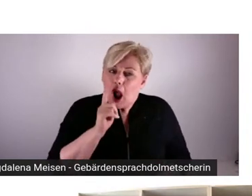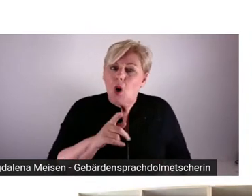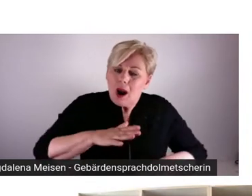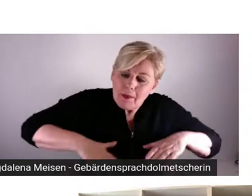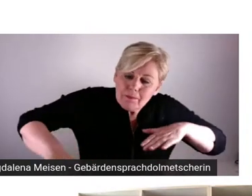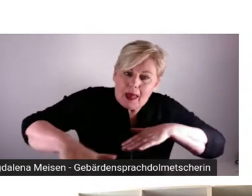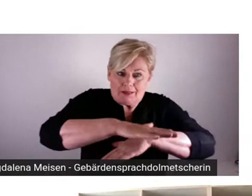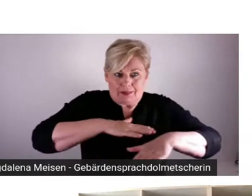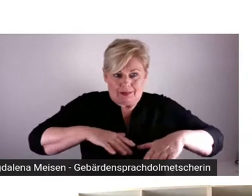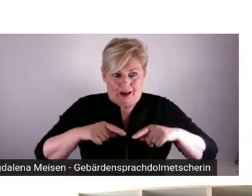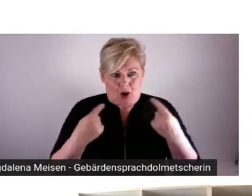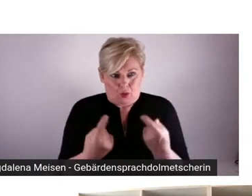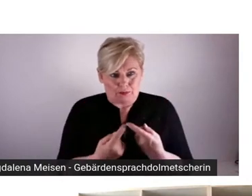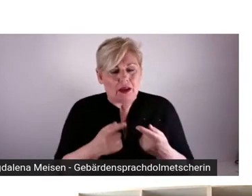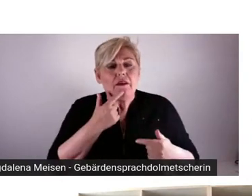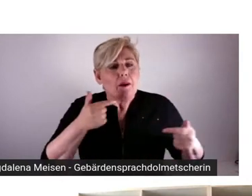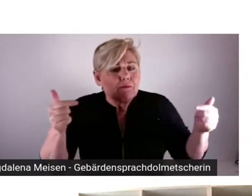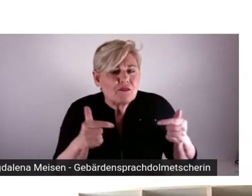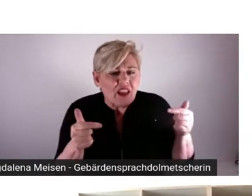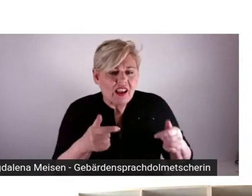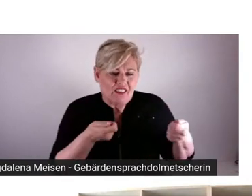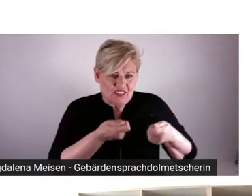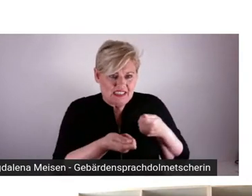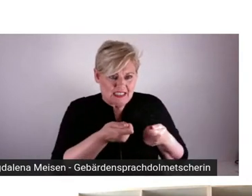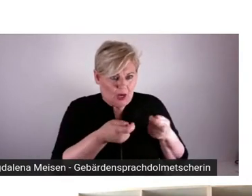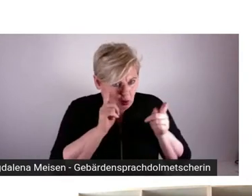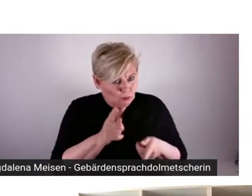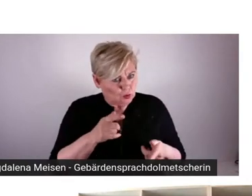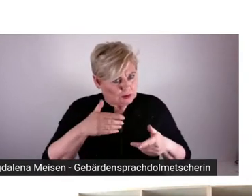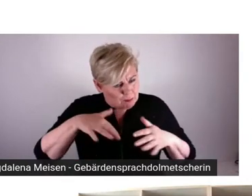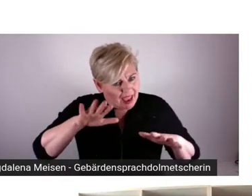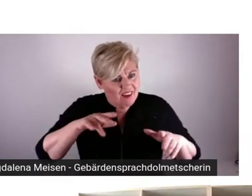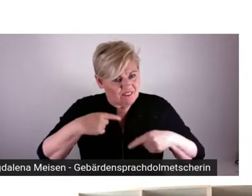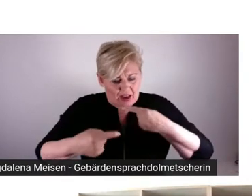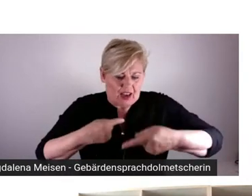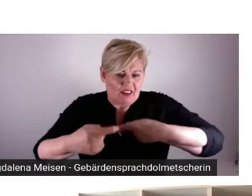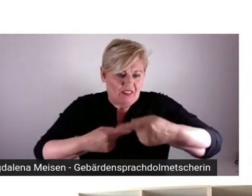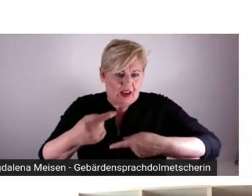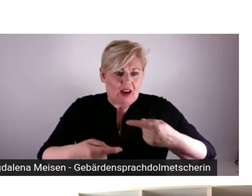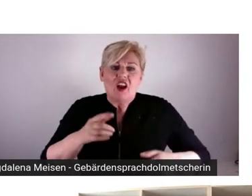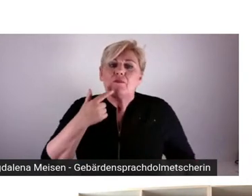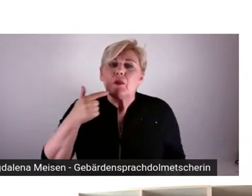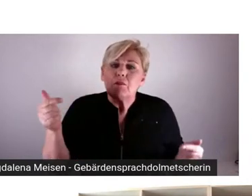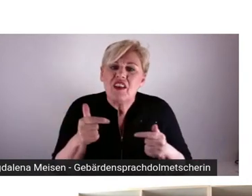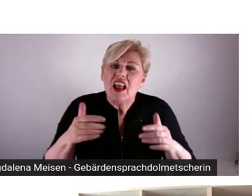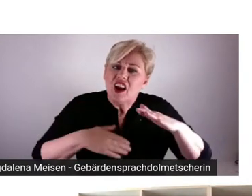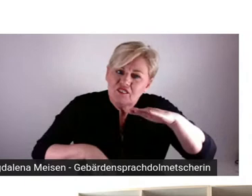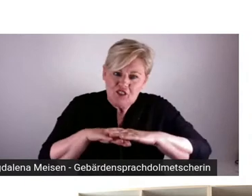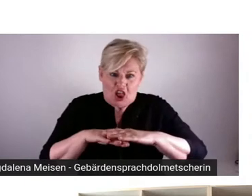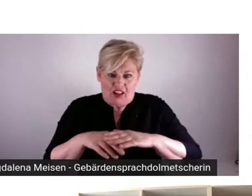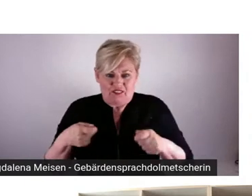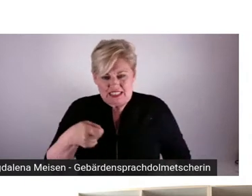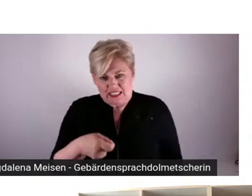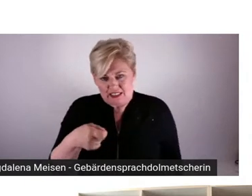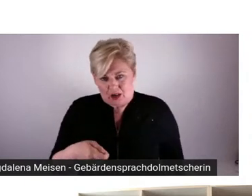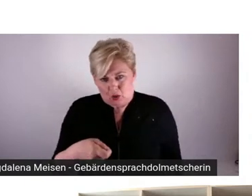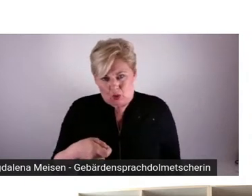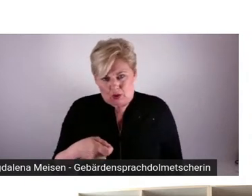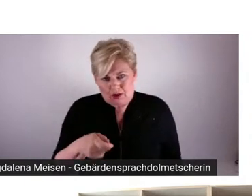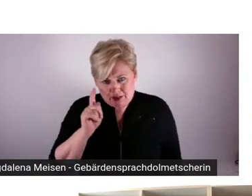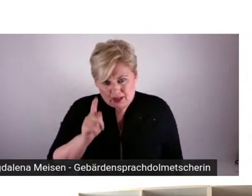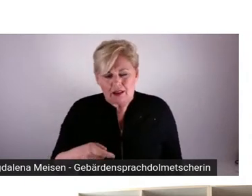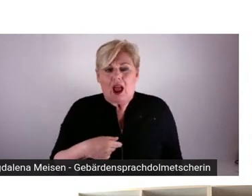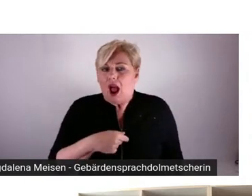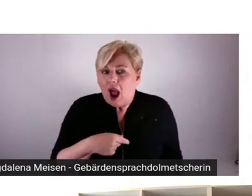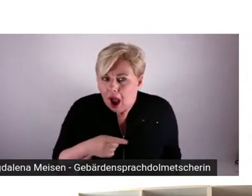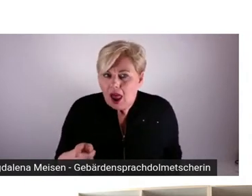Raum. Wir müssen die Pflegeversicherung weiterentwickeln zu einer Pflegevollversicherung, damit auch alle, die auf Pflege